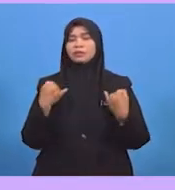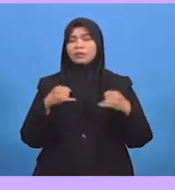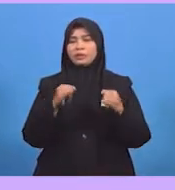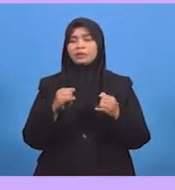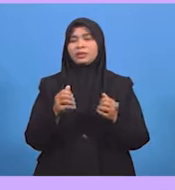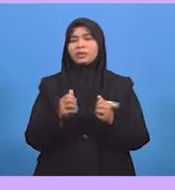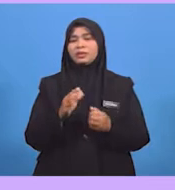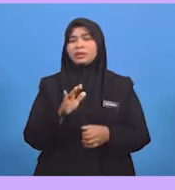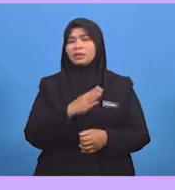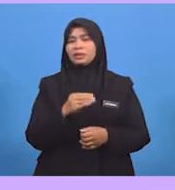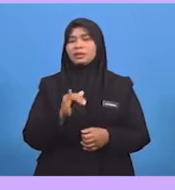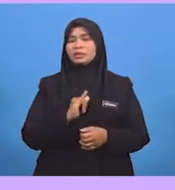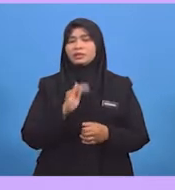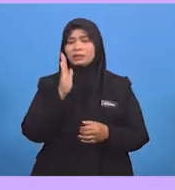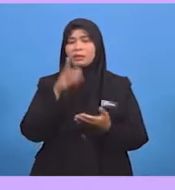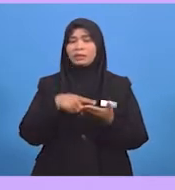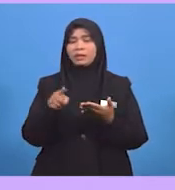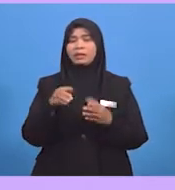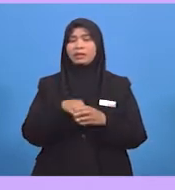bayar dalam ringgit Malaysia.